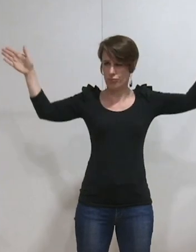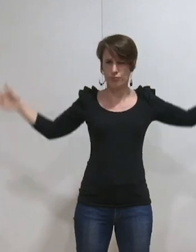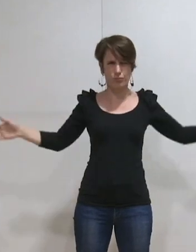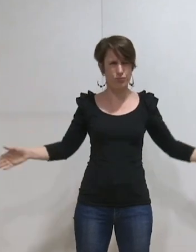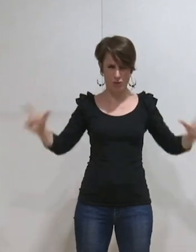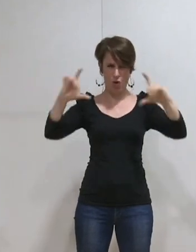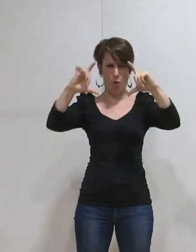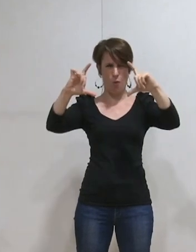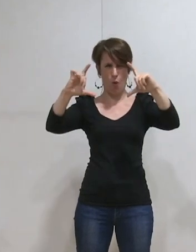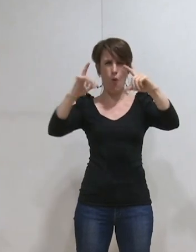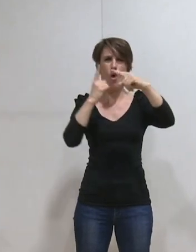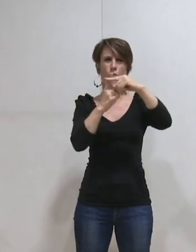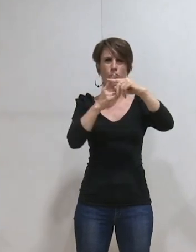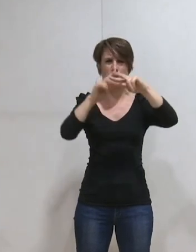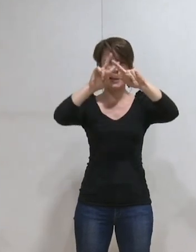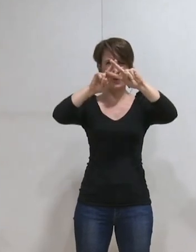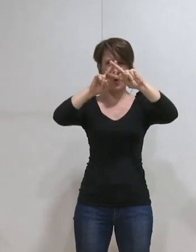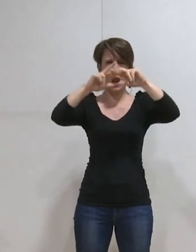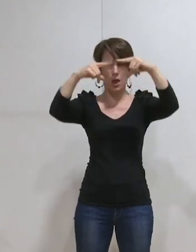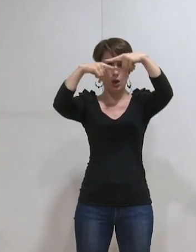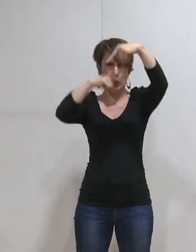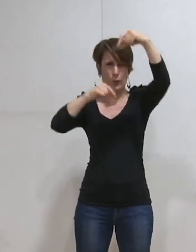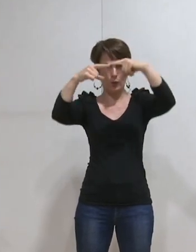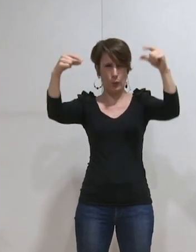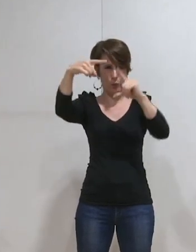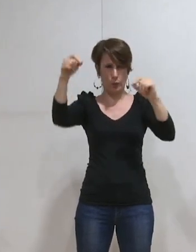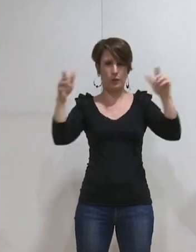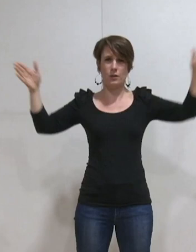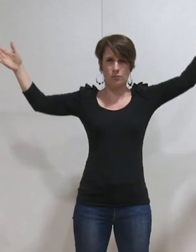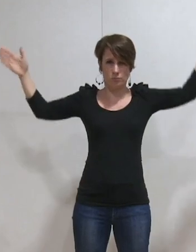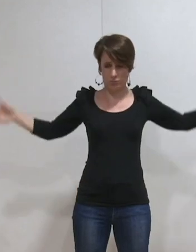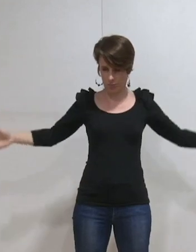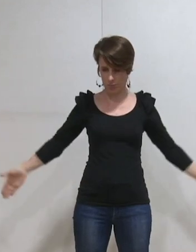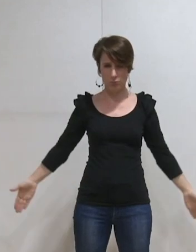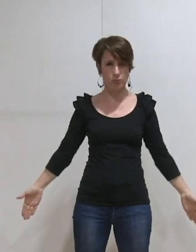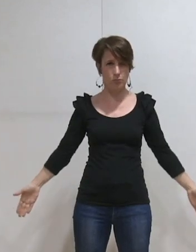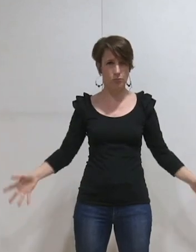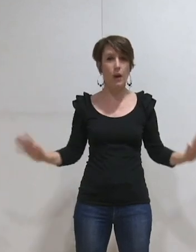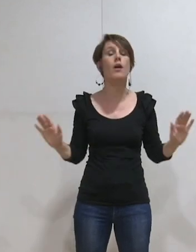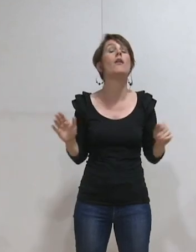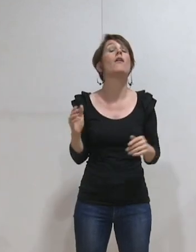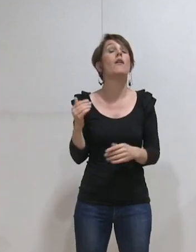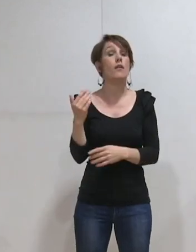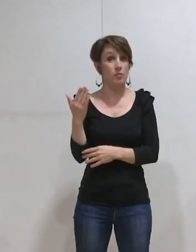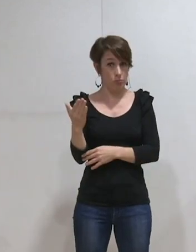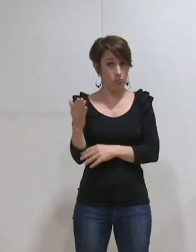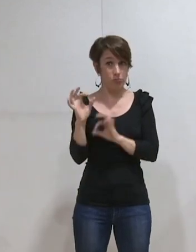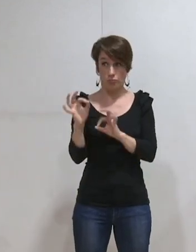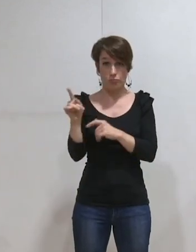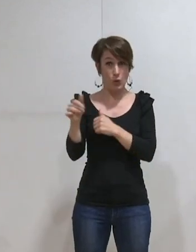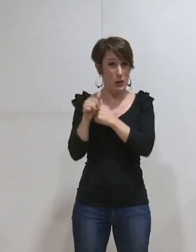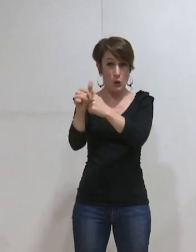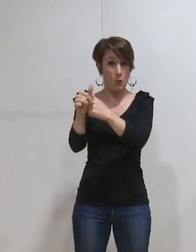dans un triangle dans une étoile à utilisé exactement les mêmes proportions donc cette divine